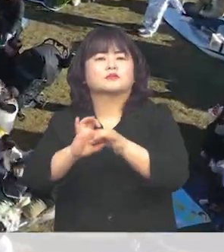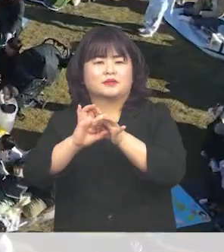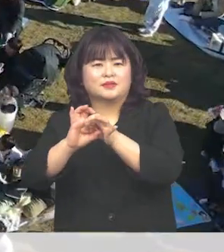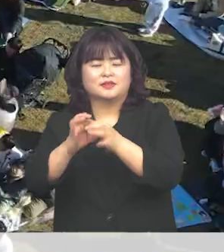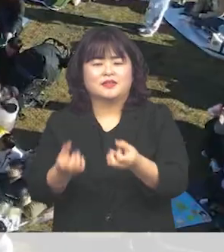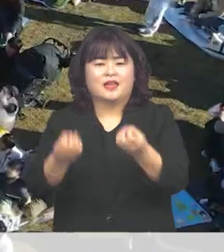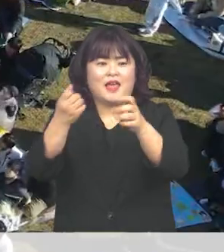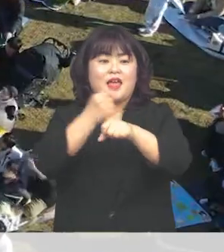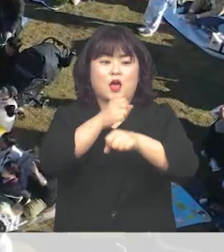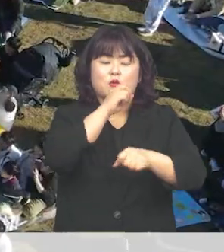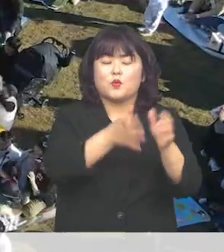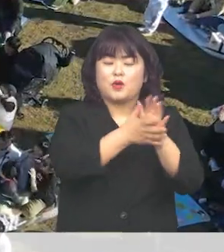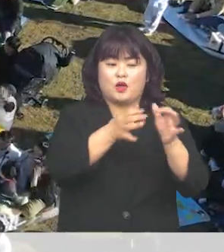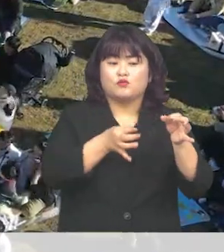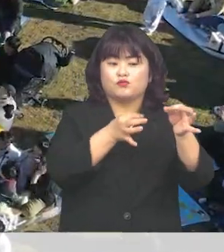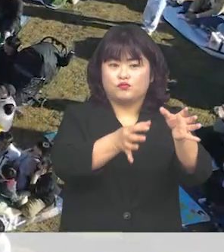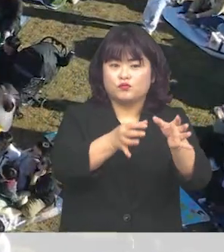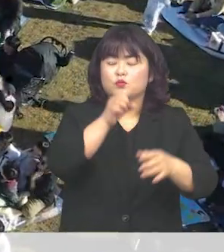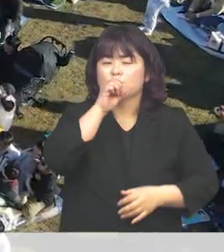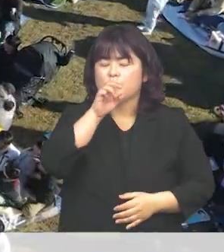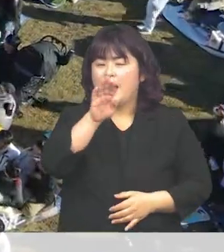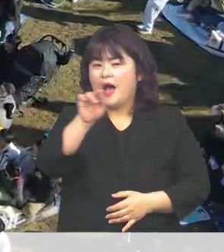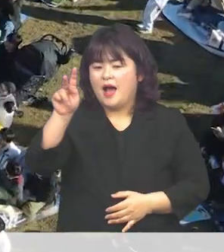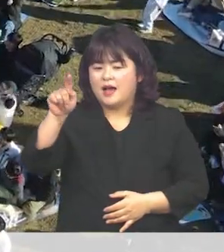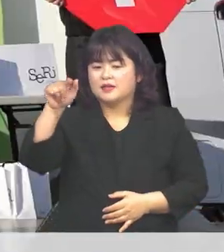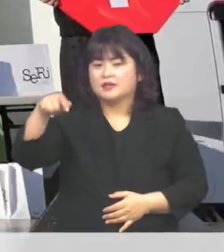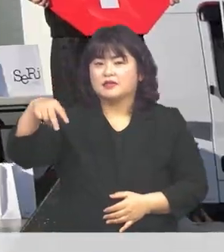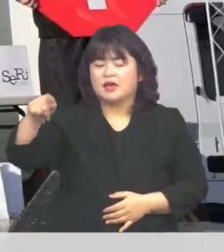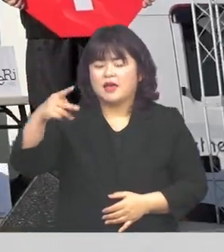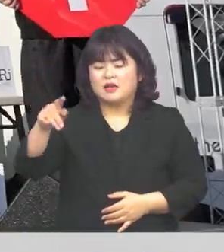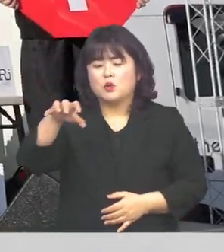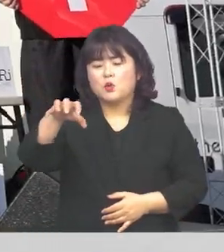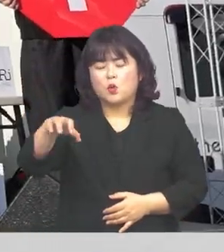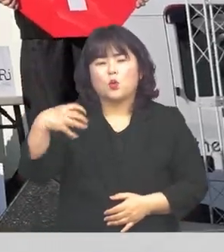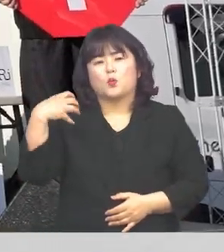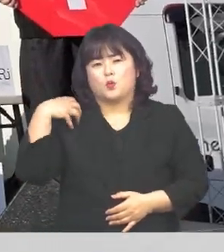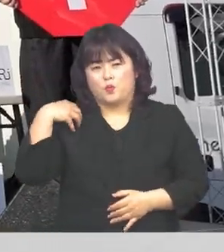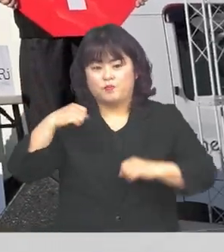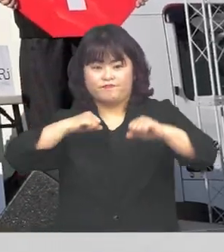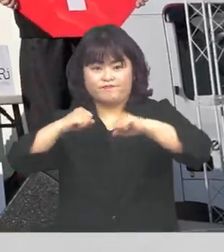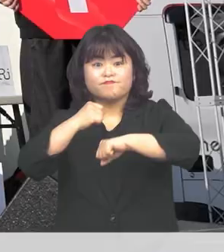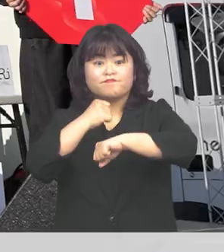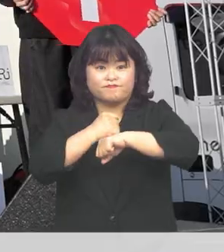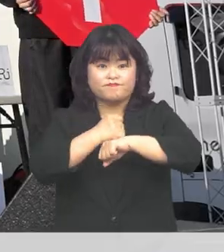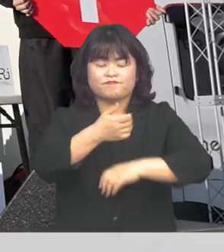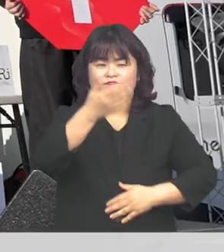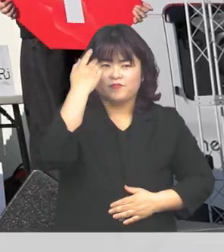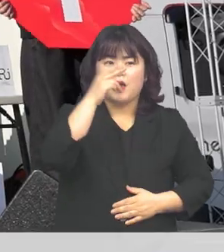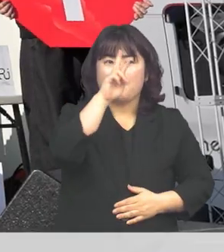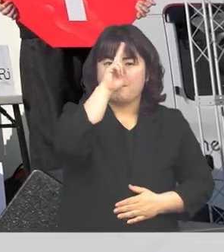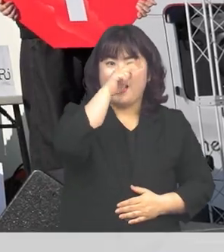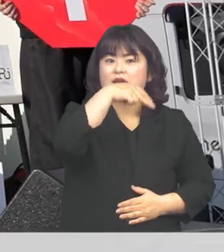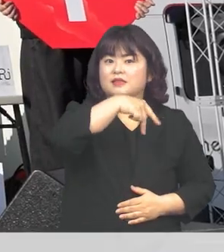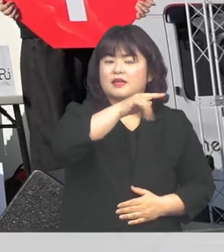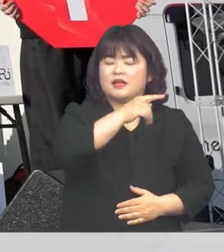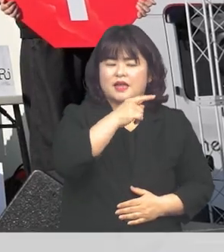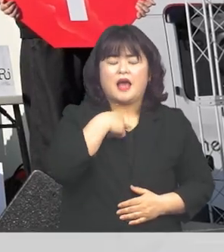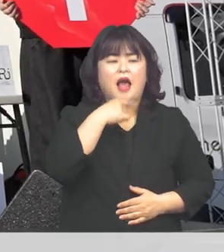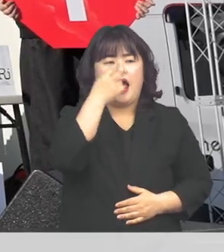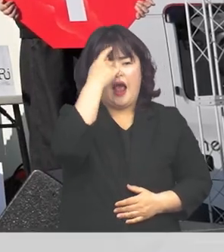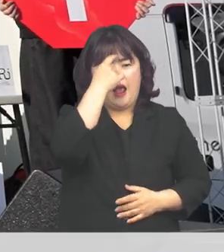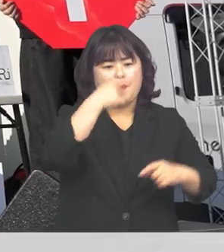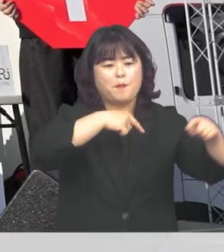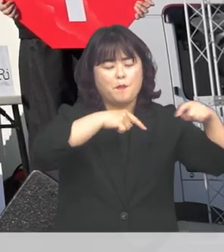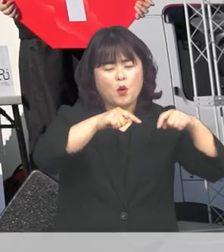용인시가 후원하고 박세리 센터가 주최한 이날 행사에는 이상일 용인특례시장과 박세리 전 감독, 현정화,